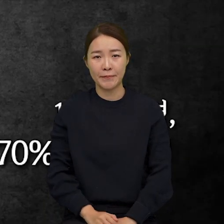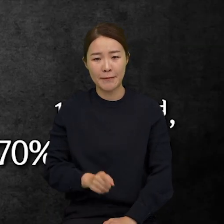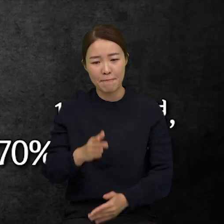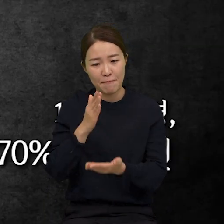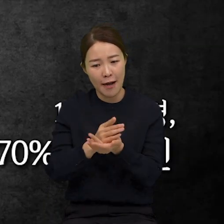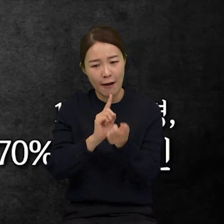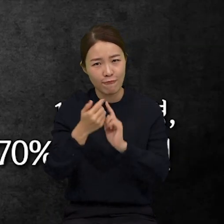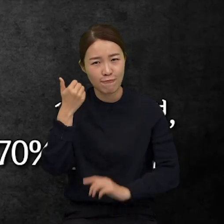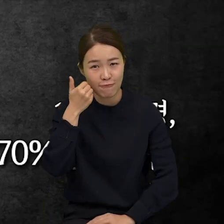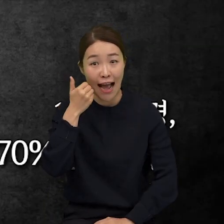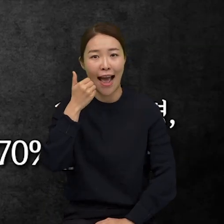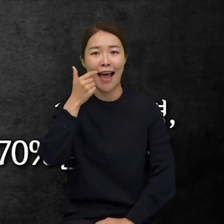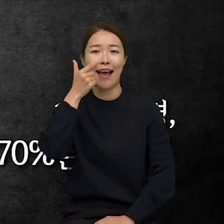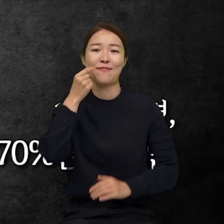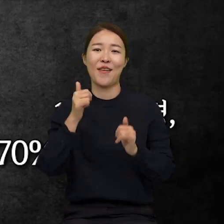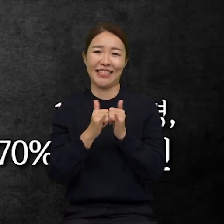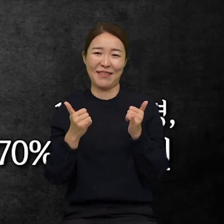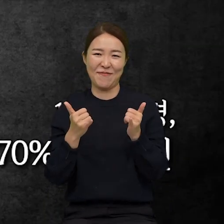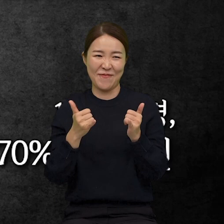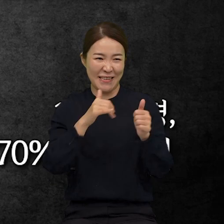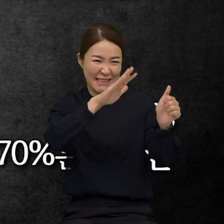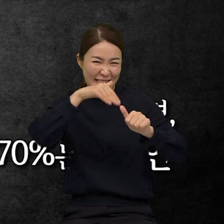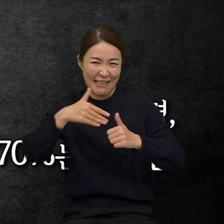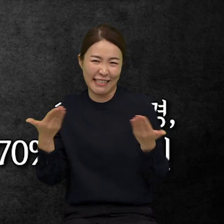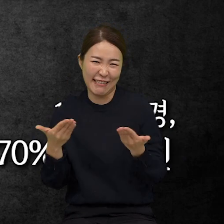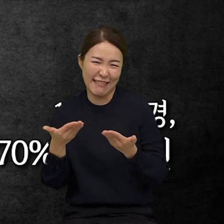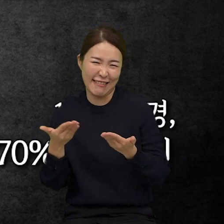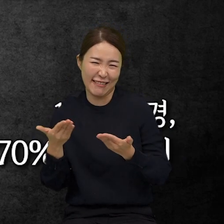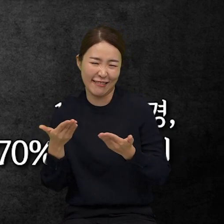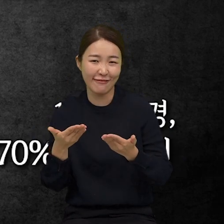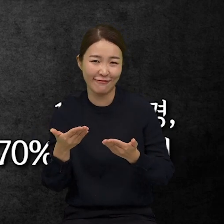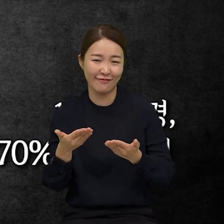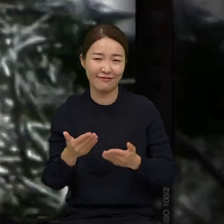그들의 빈자리를 대신한 일본인 노동자.